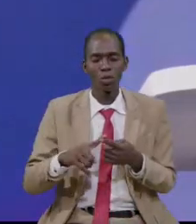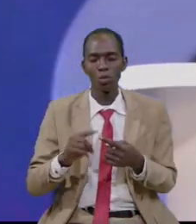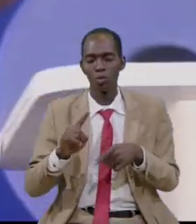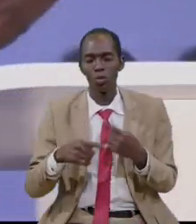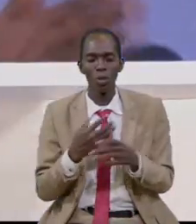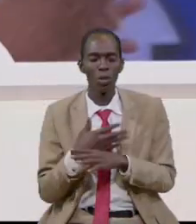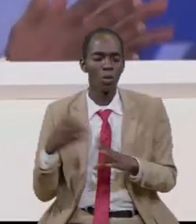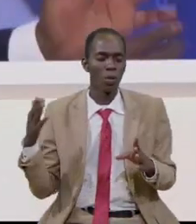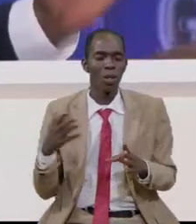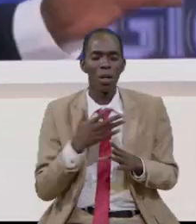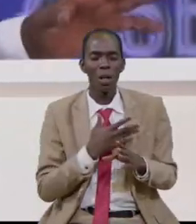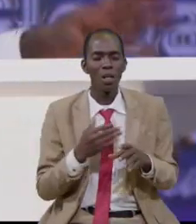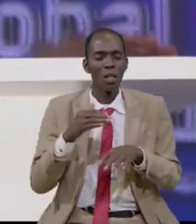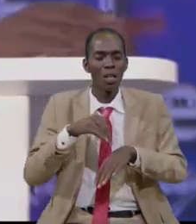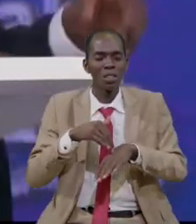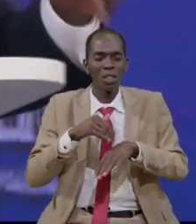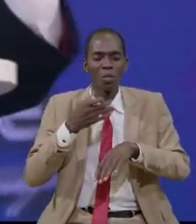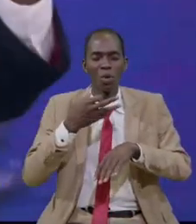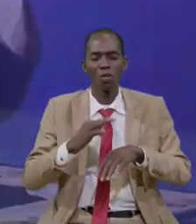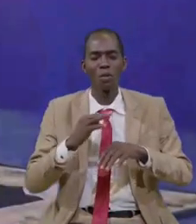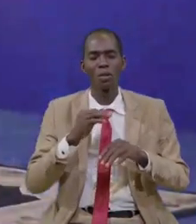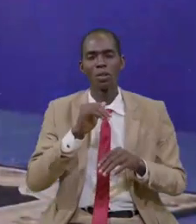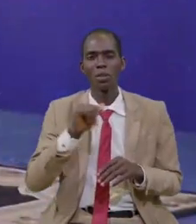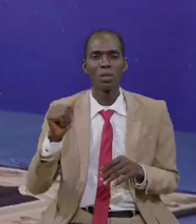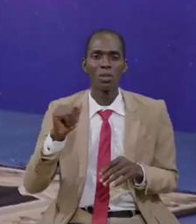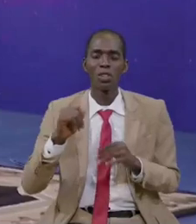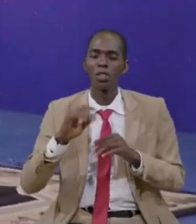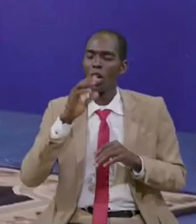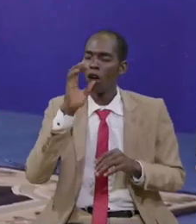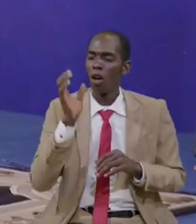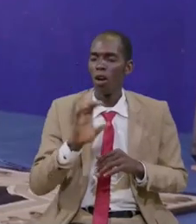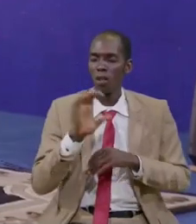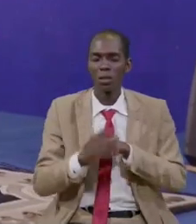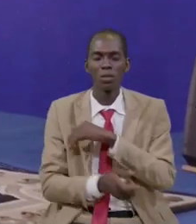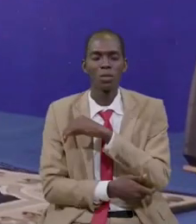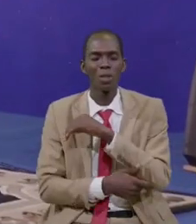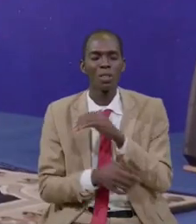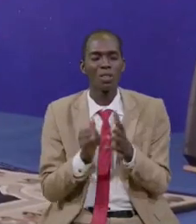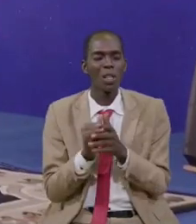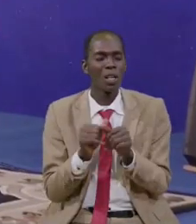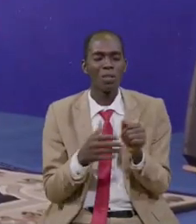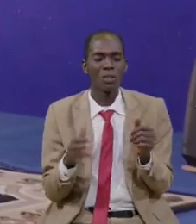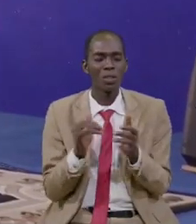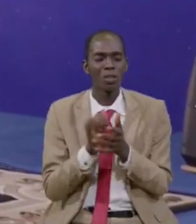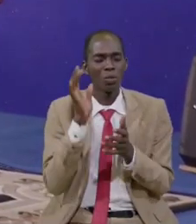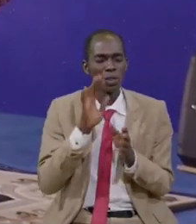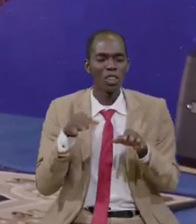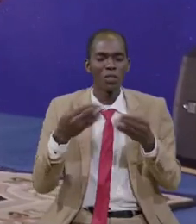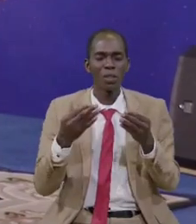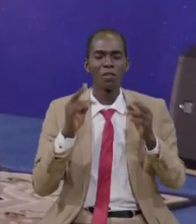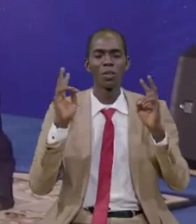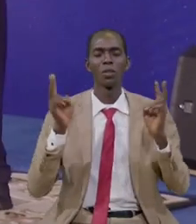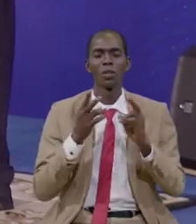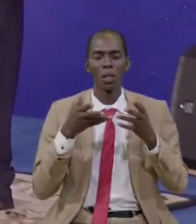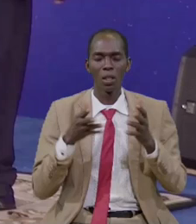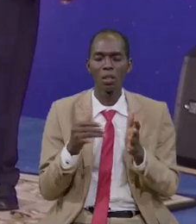au moment de la tentation soudaine, ce qu'ils ont entendu, qui peut leur donner la victoire, ils laissent cela